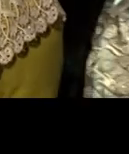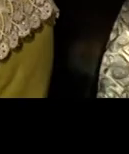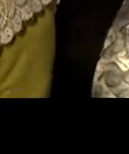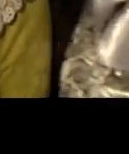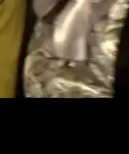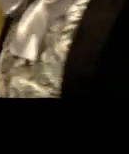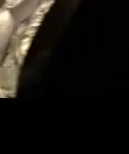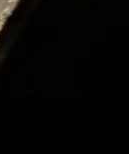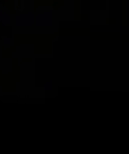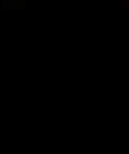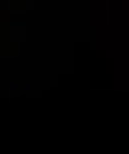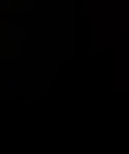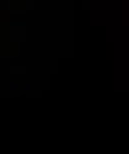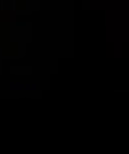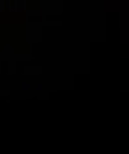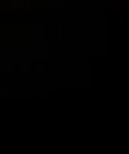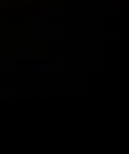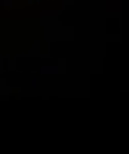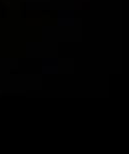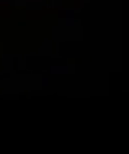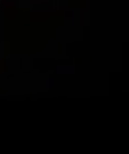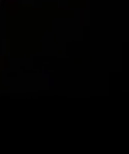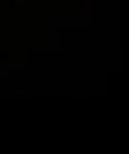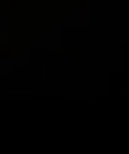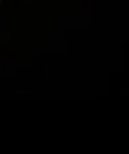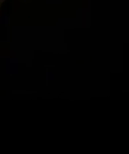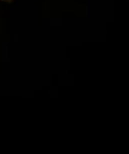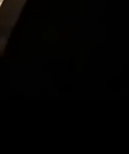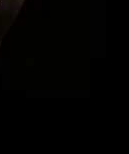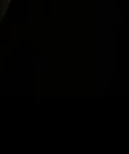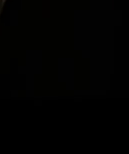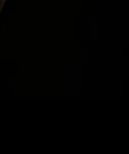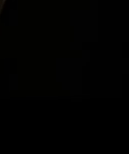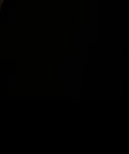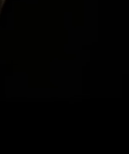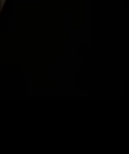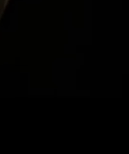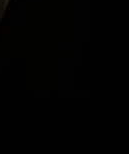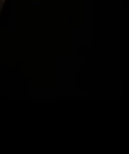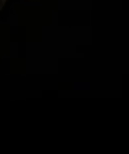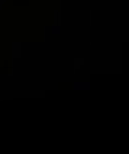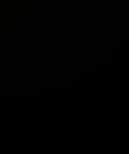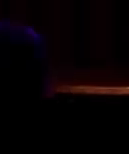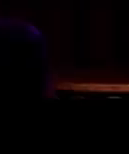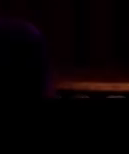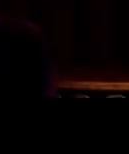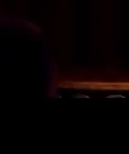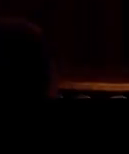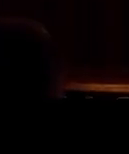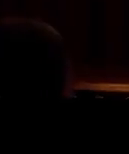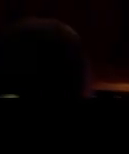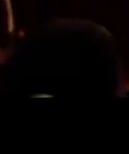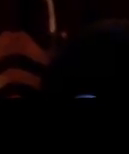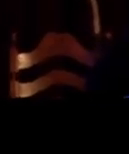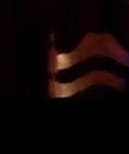приїх послужність на мені, тут вбита кривавої отвод. Мовчав він, хто так мірно все уладив? Для акторки